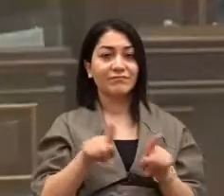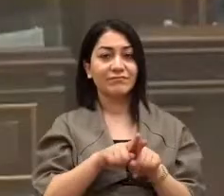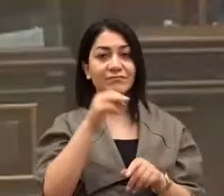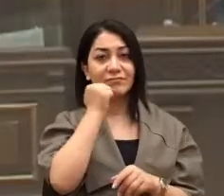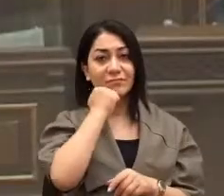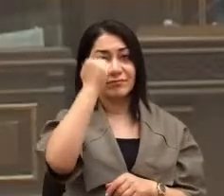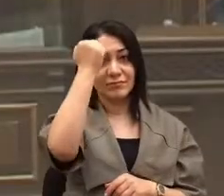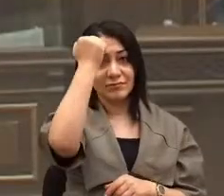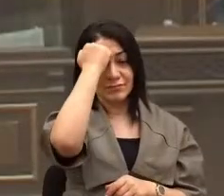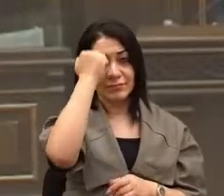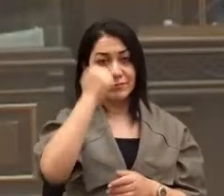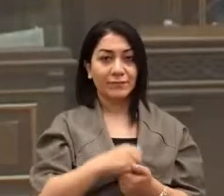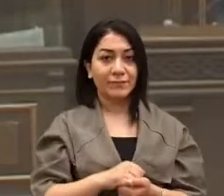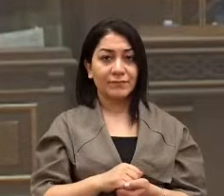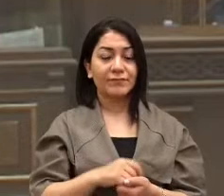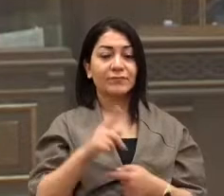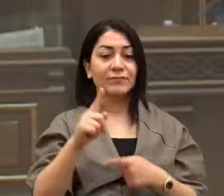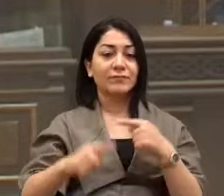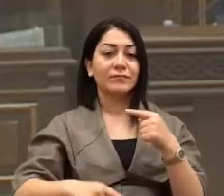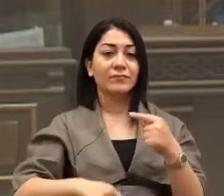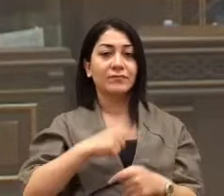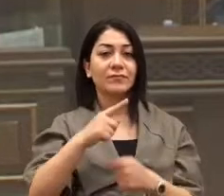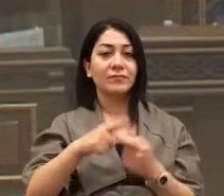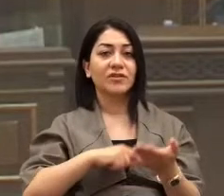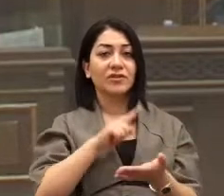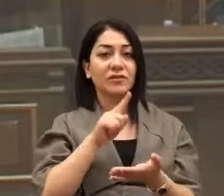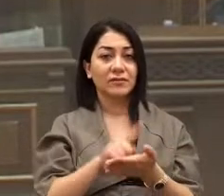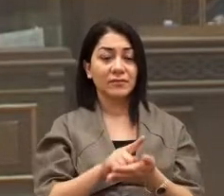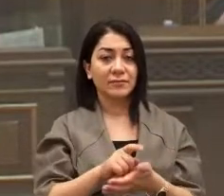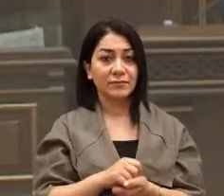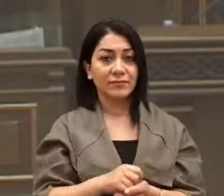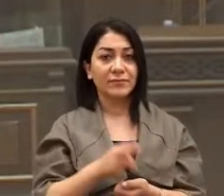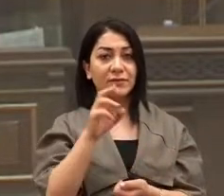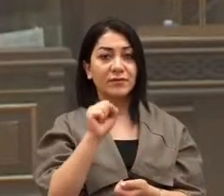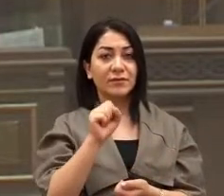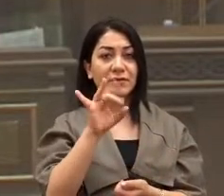շնորհակալություն։ Հաջորդ հարցի համար Կարինե Գոմցյան։